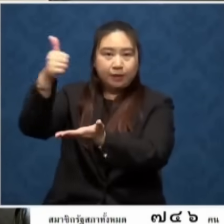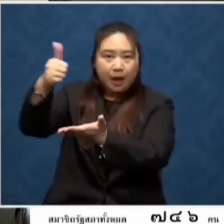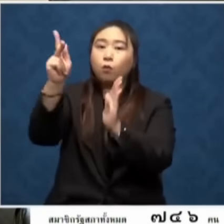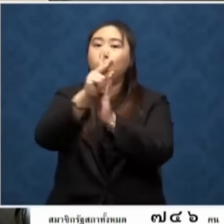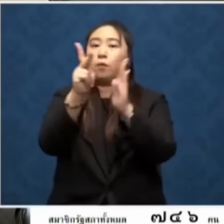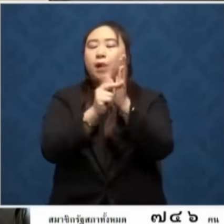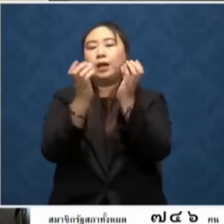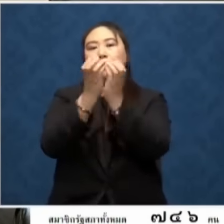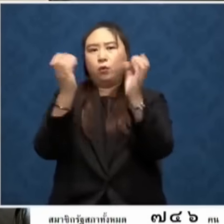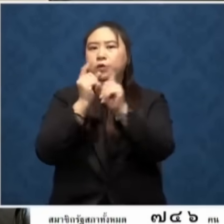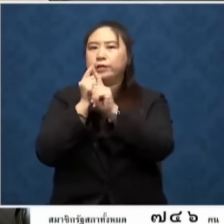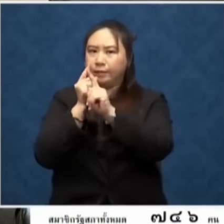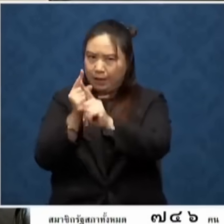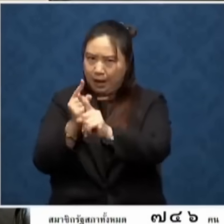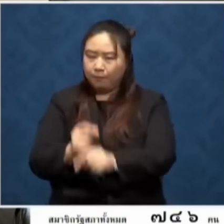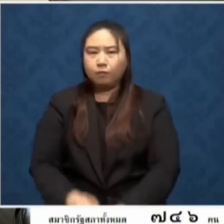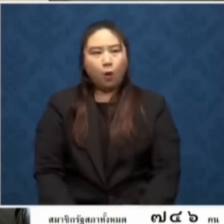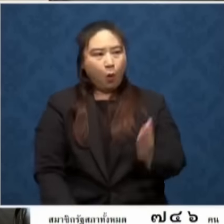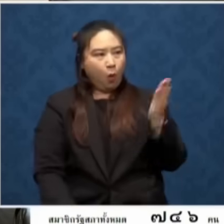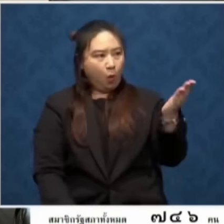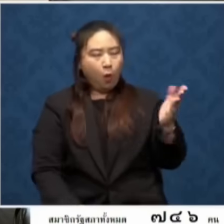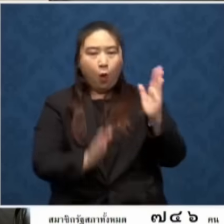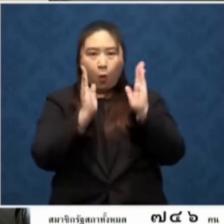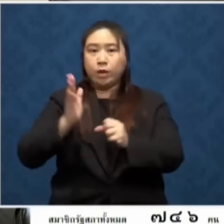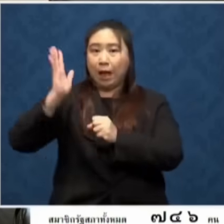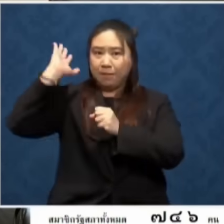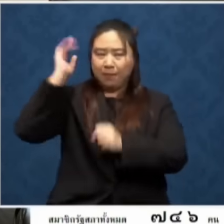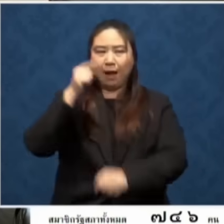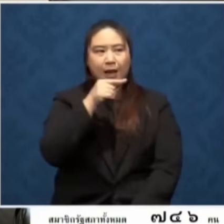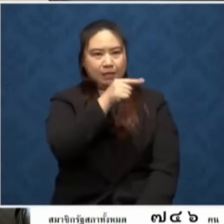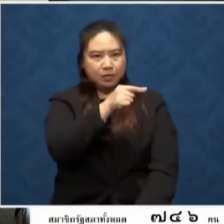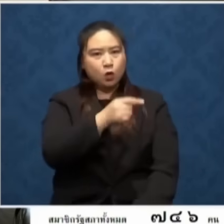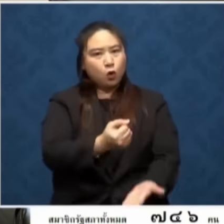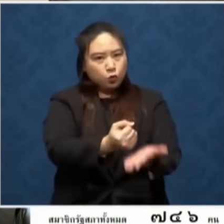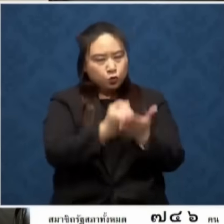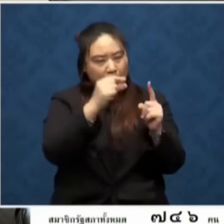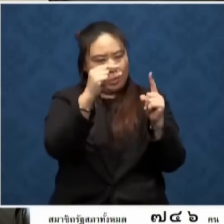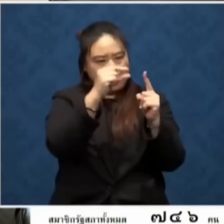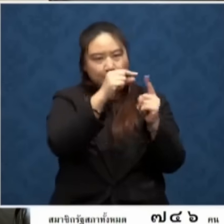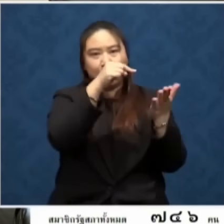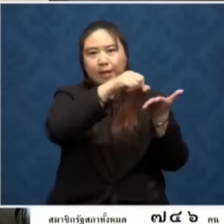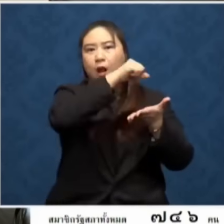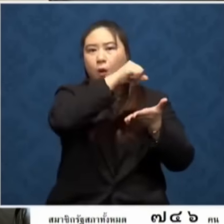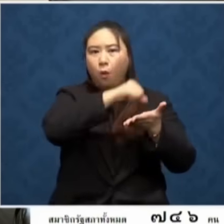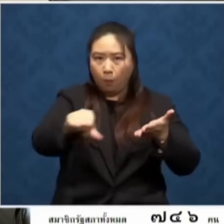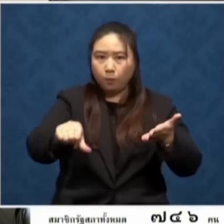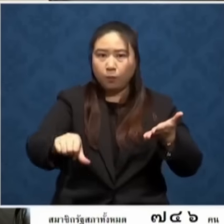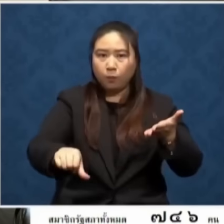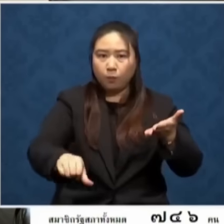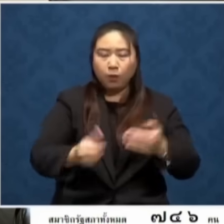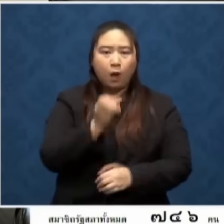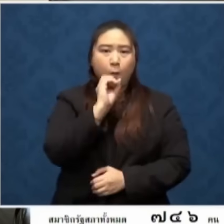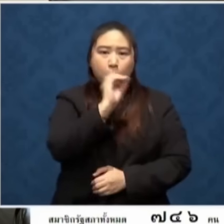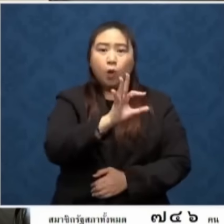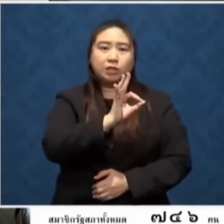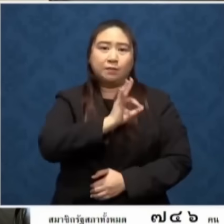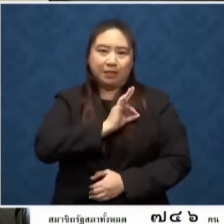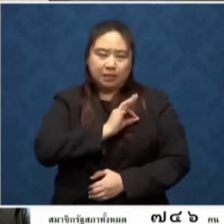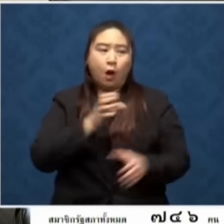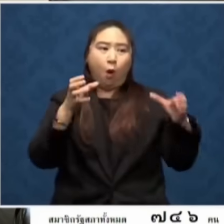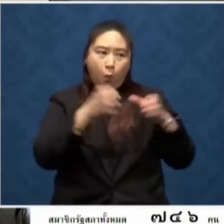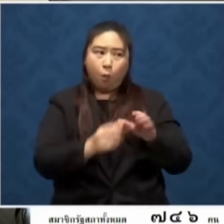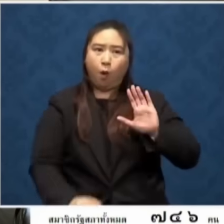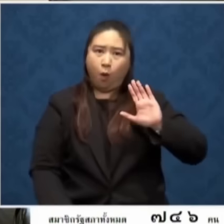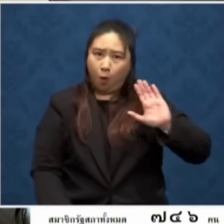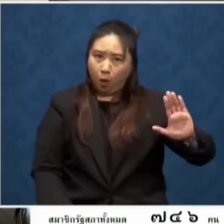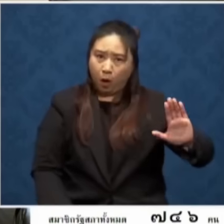ฉะนั้นขอให้ผู้ที่อภิปรายเมื่อตะกี้ช่วยถอนด้วยแล้วก็บอกสมาชิกของพรรคท่านนะคะค